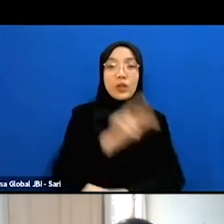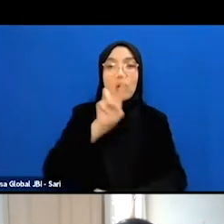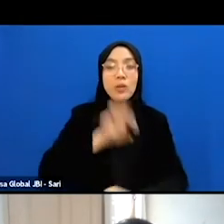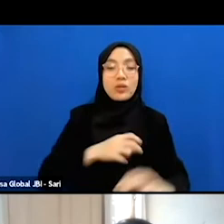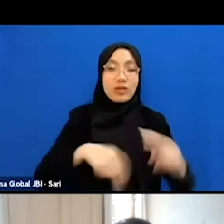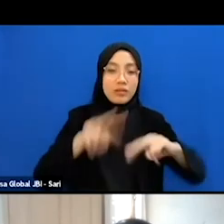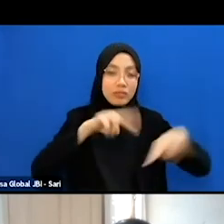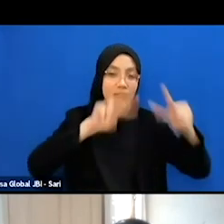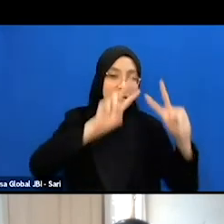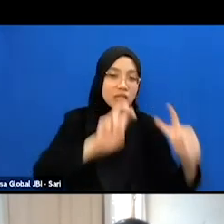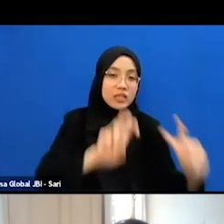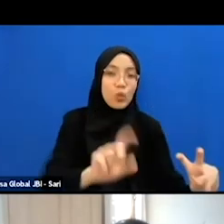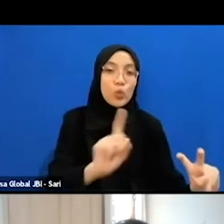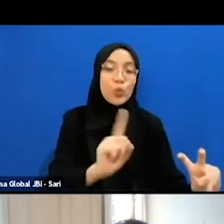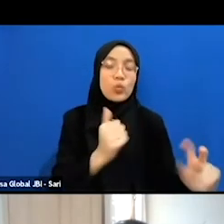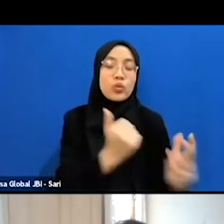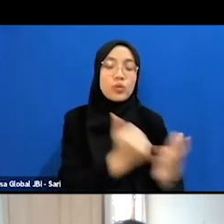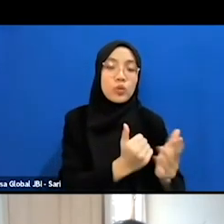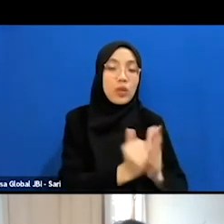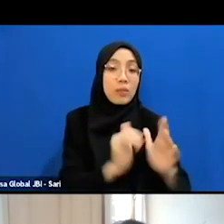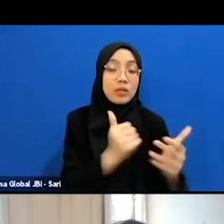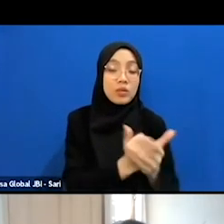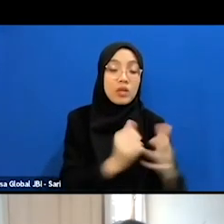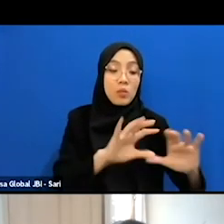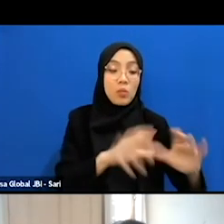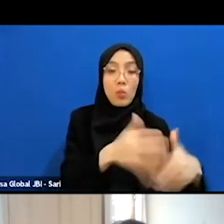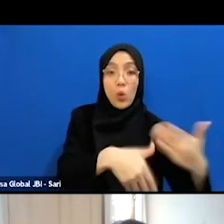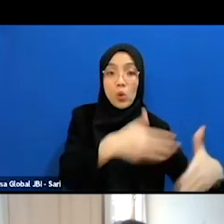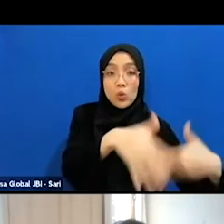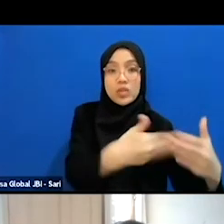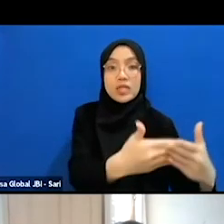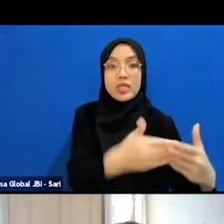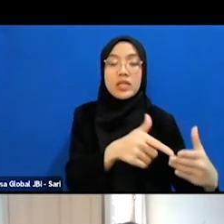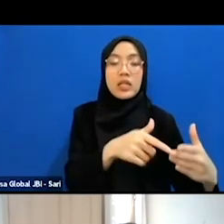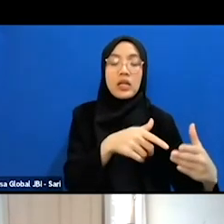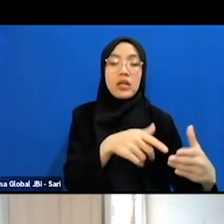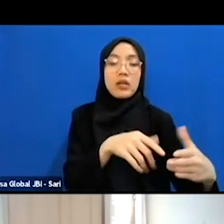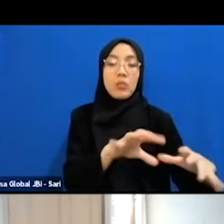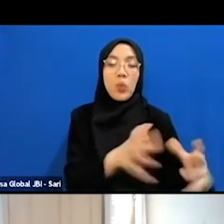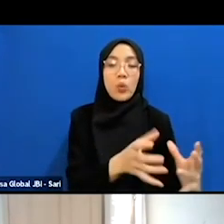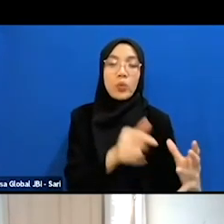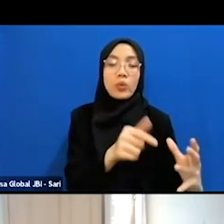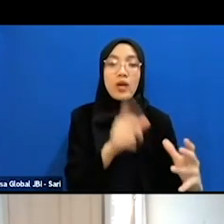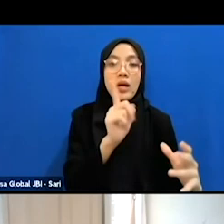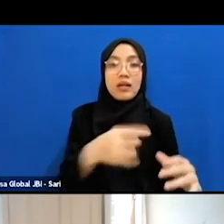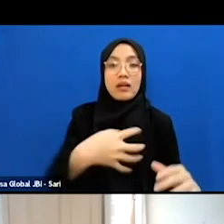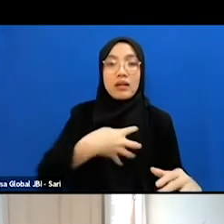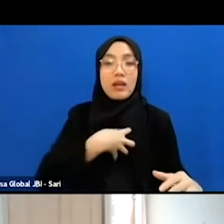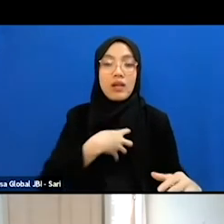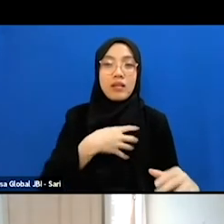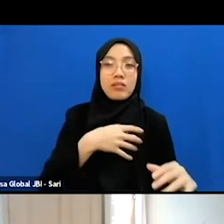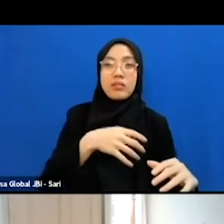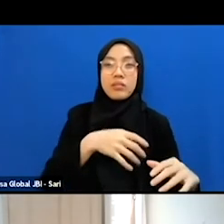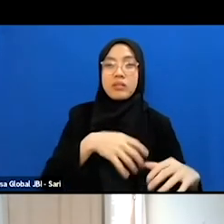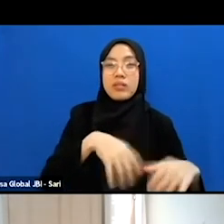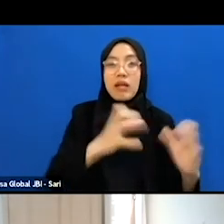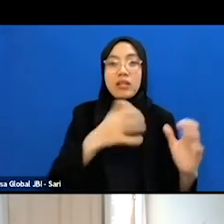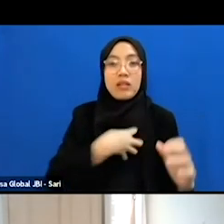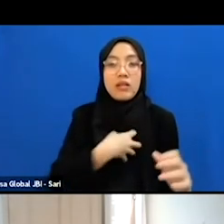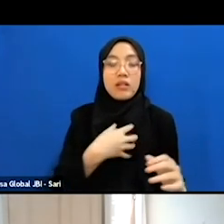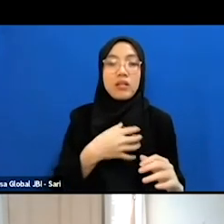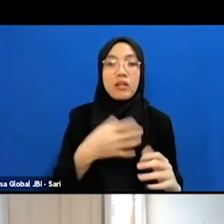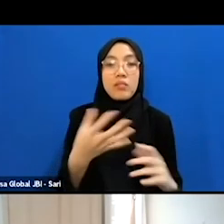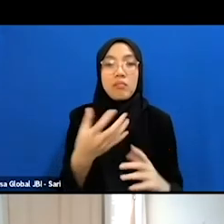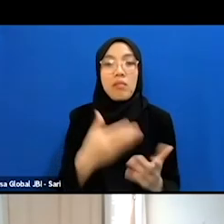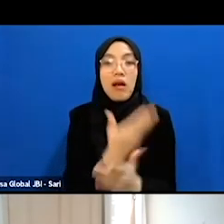assessment terkait dengan Apakah ketika produksi itu juga ada your files di dalam proses-proses nyata